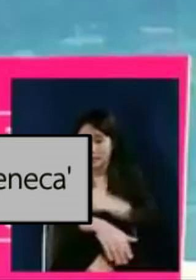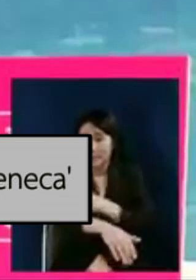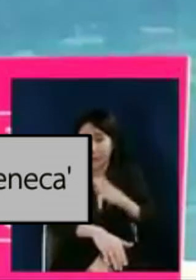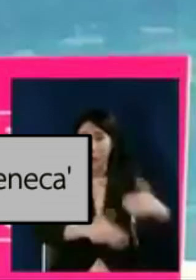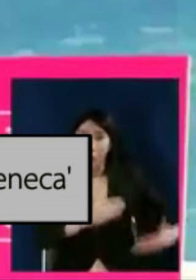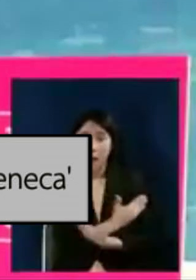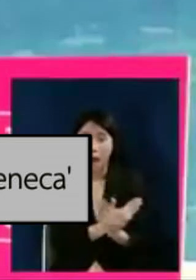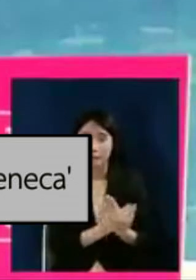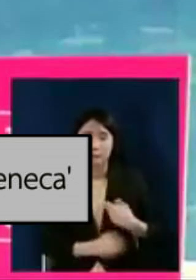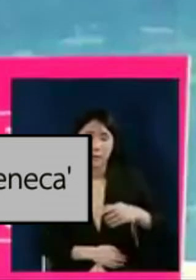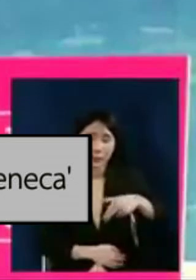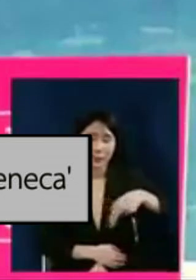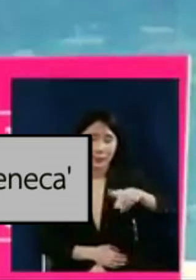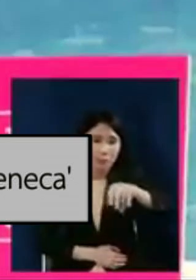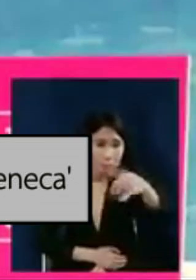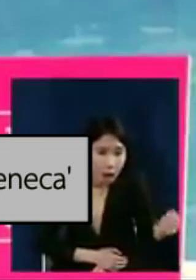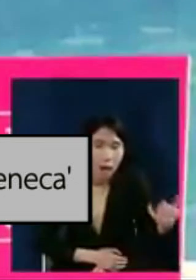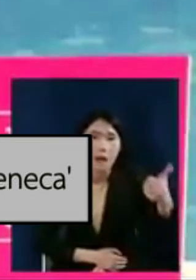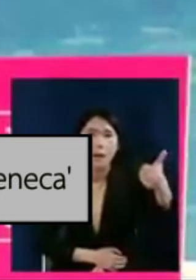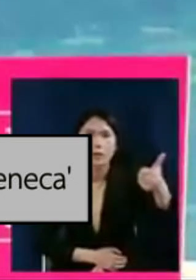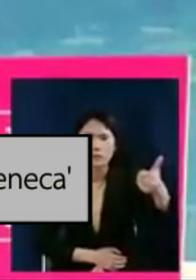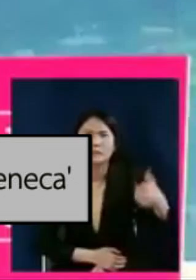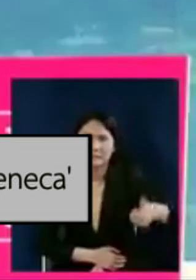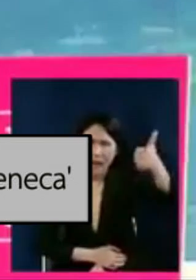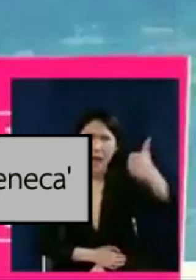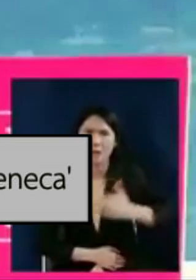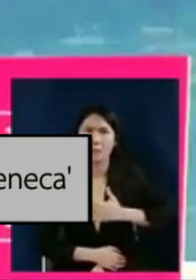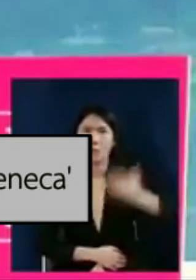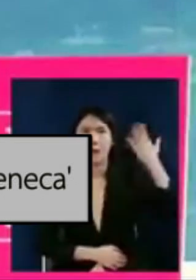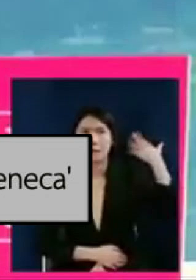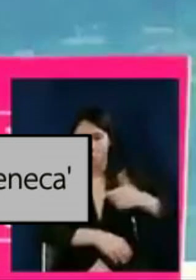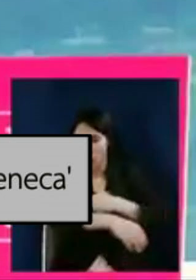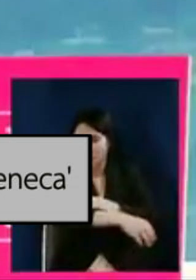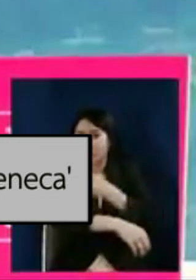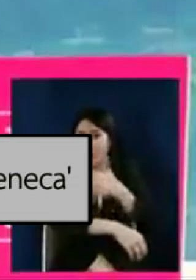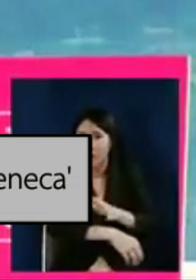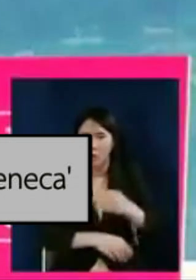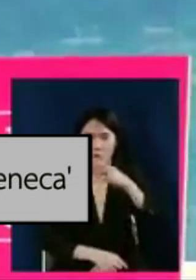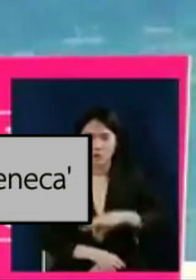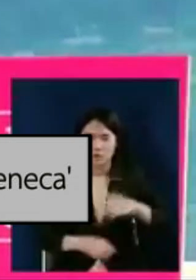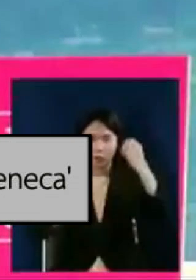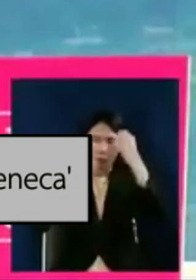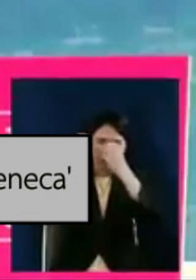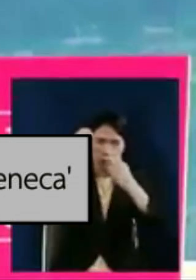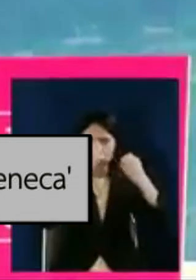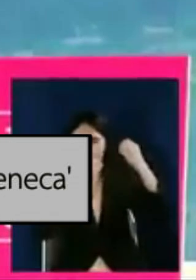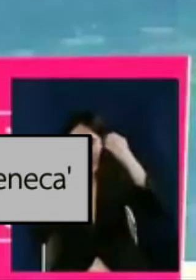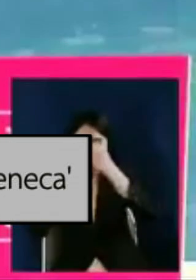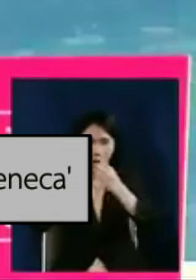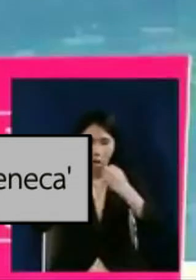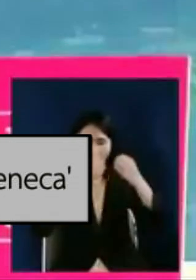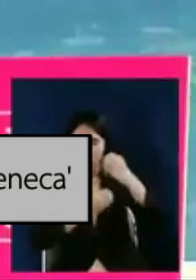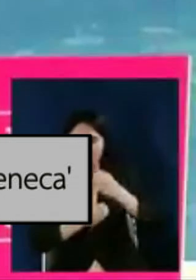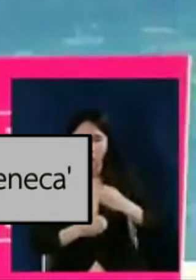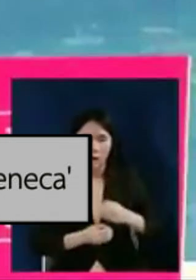ได้ทำไมจะไม่ได้นะครับเพราะผมฉีดวัคซีนปั๊บเขาเวียนหัวเขาโซเซเขาก็